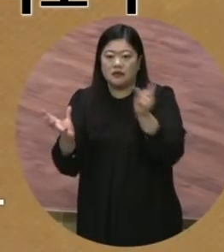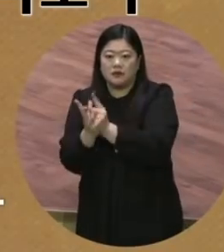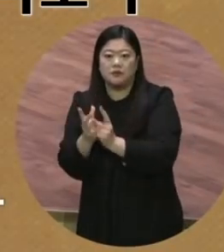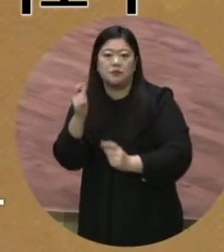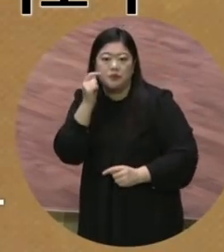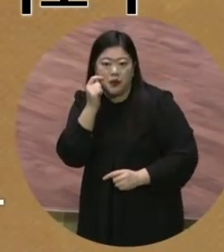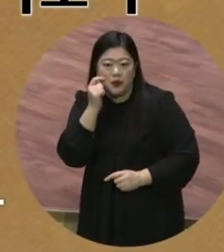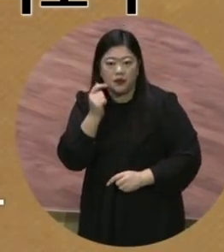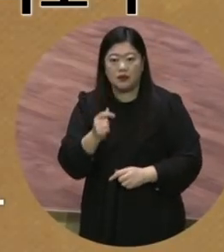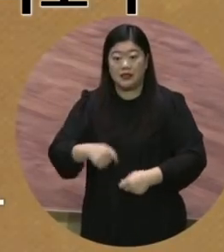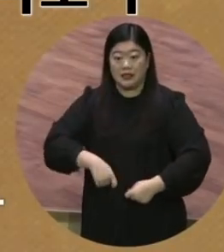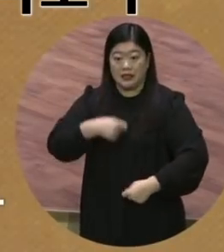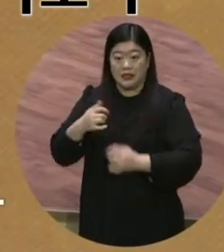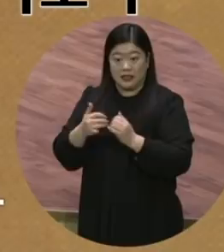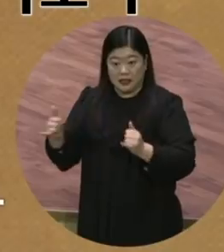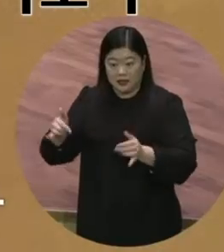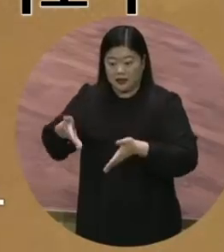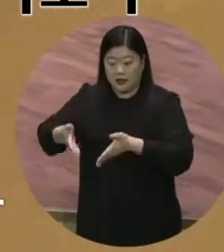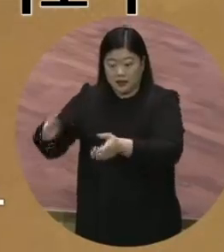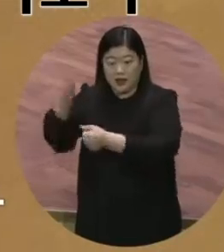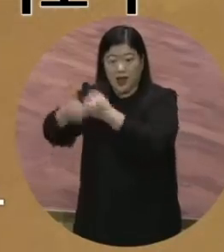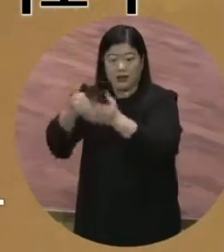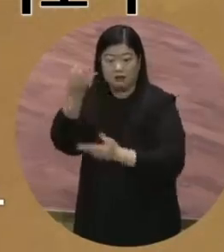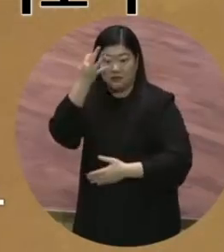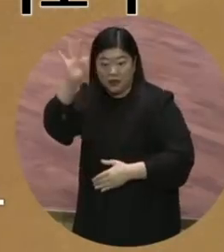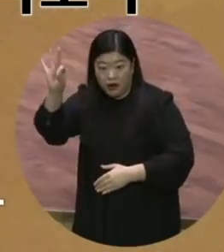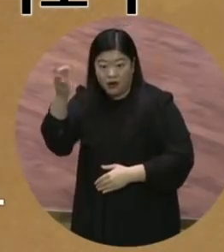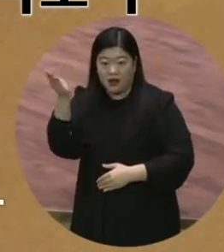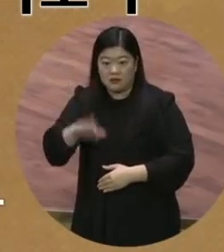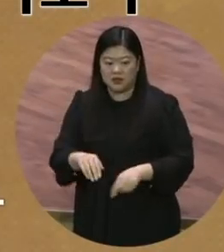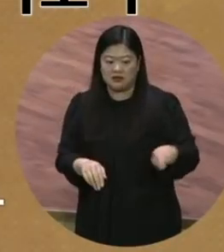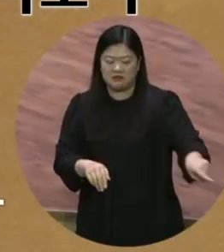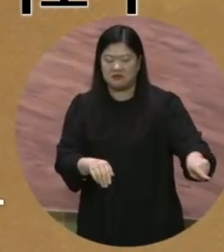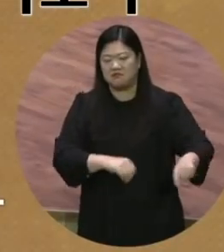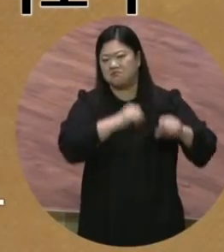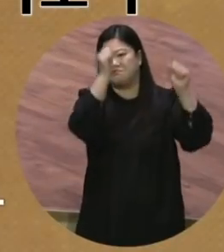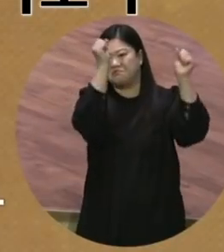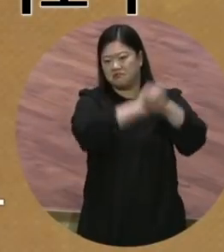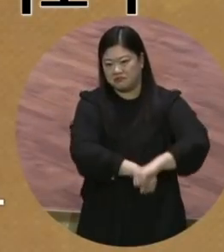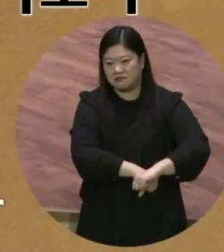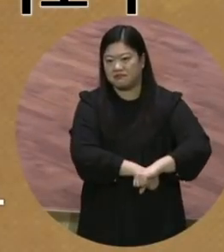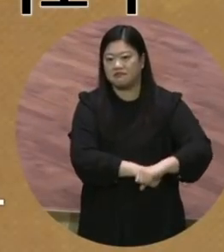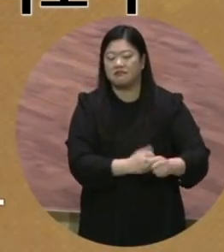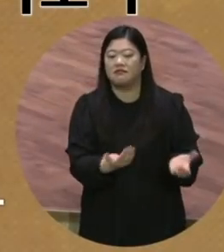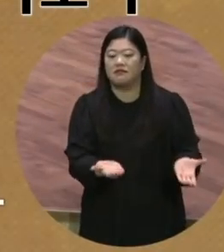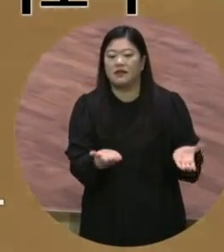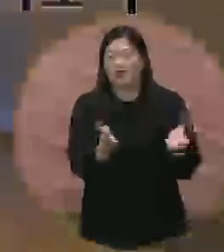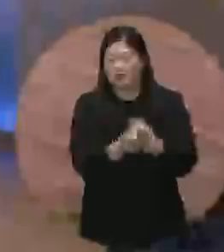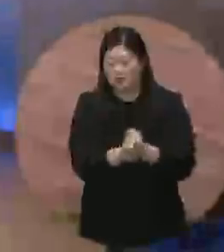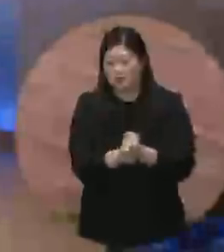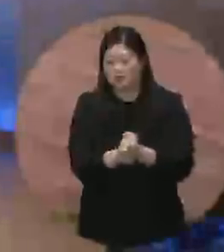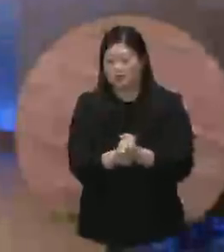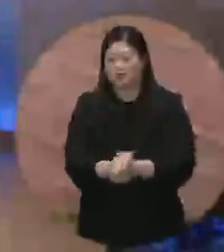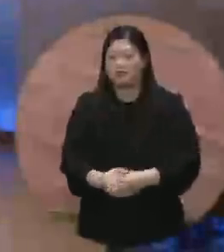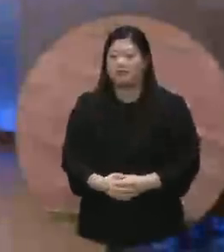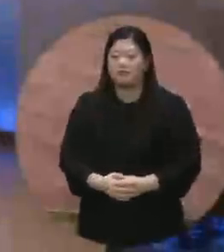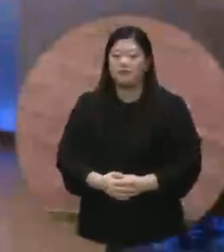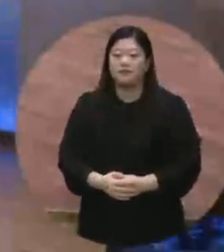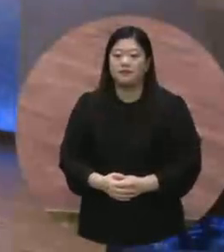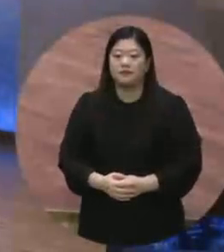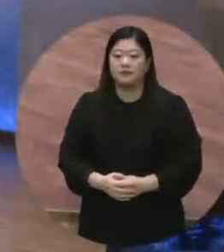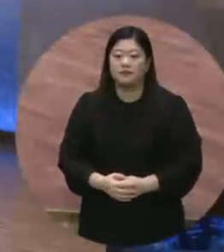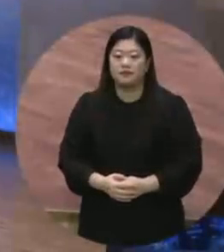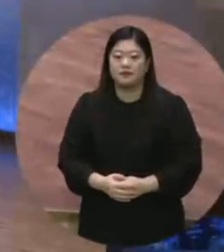무릇 의인들의 길은 여호와께서 인정하시나 악인들의 길은 망하리로다. 아멘.